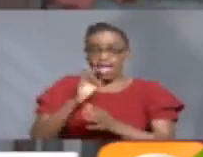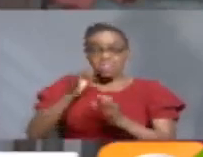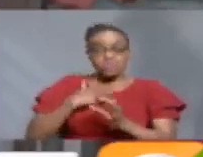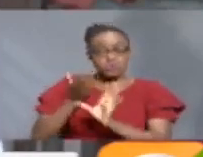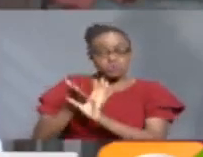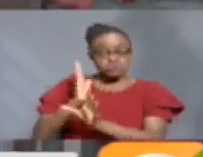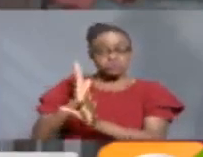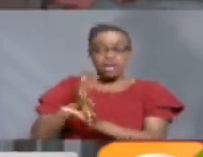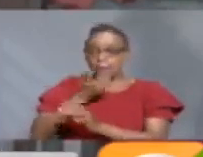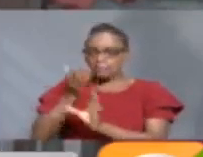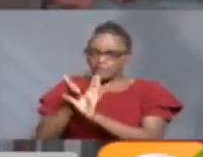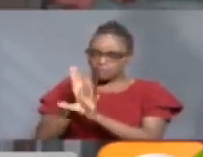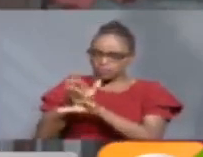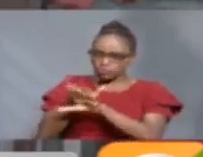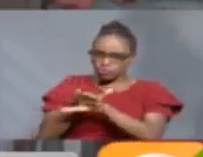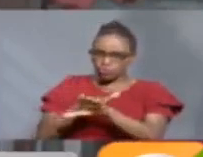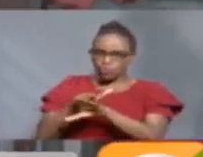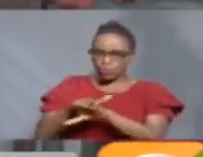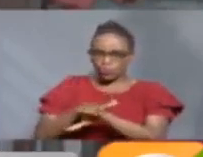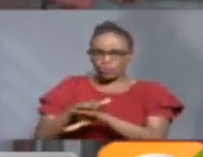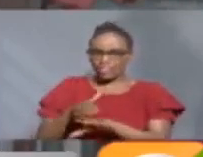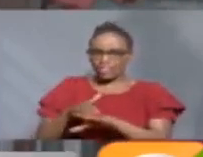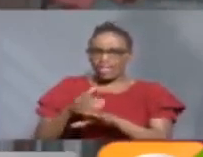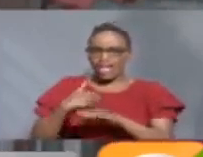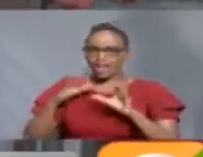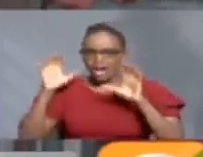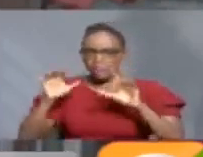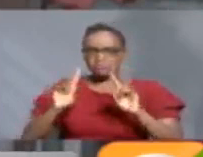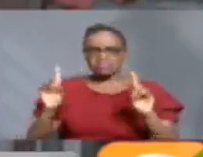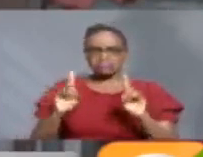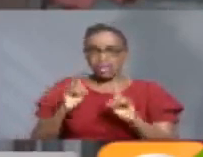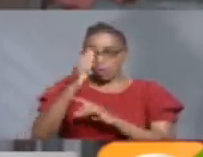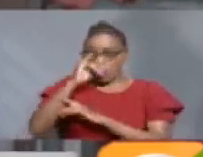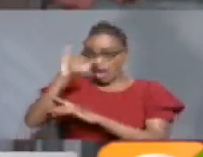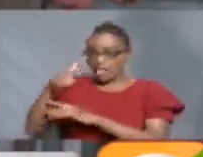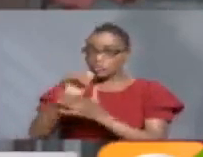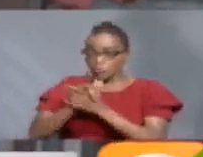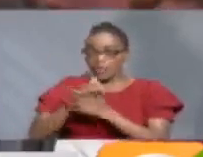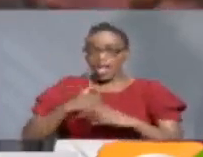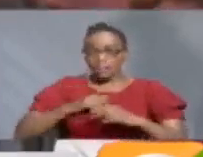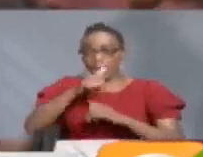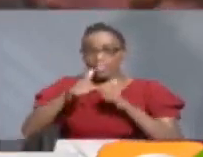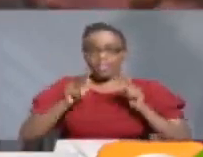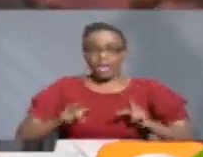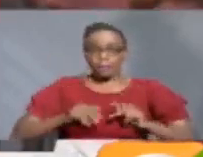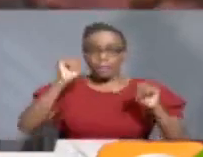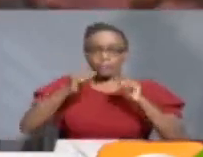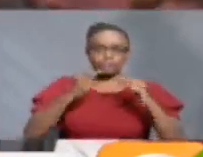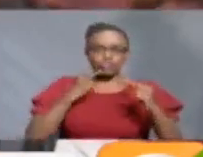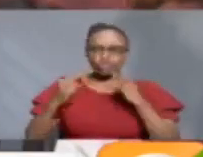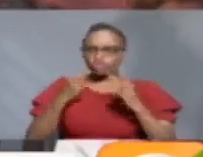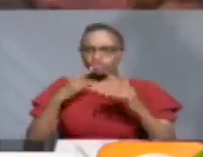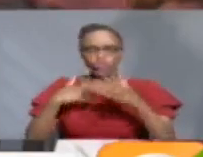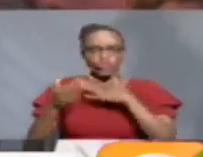chama, tokeni pole pole bila matusi. Bado Jubilee itakuwa na watu wengine. Munaweza ongea ile